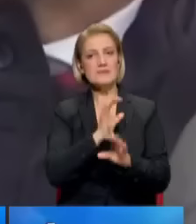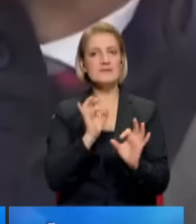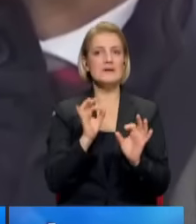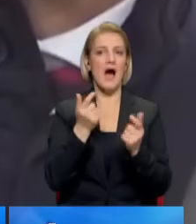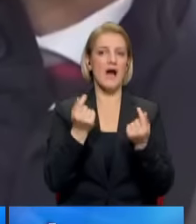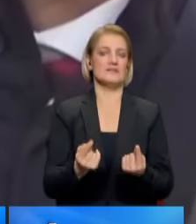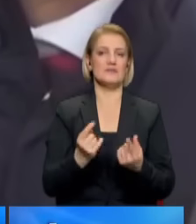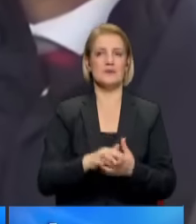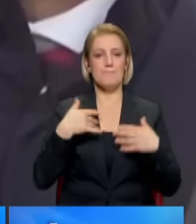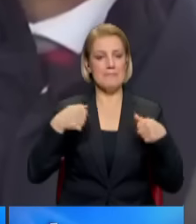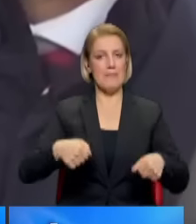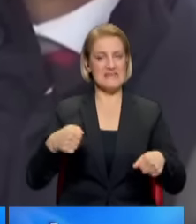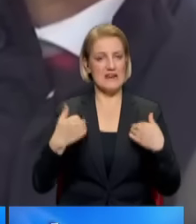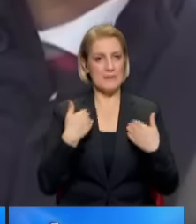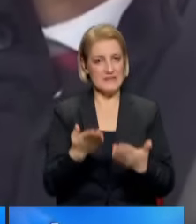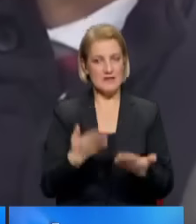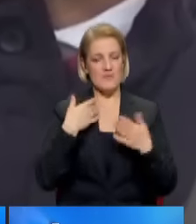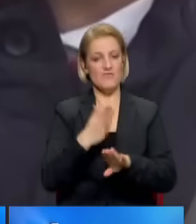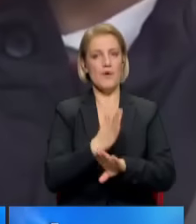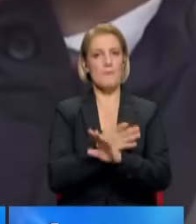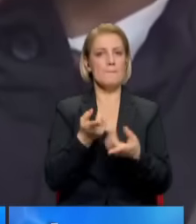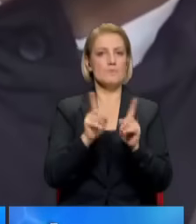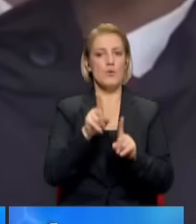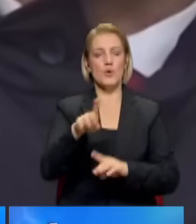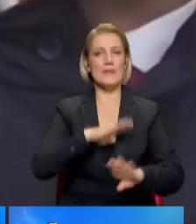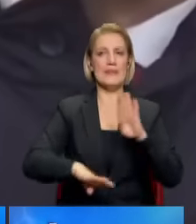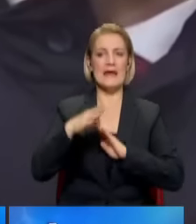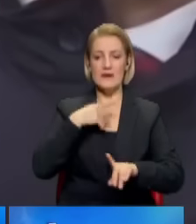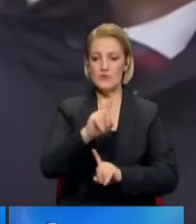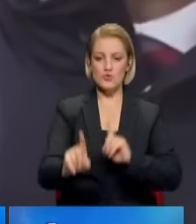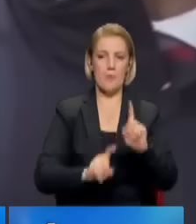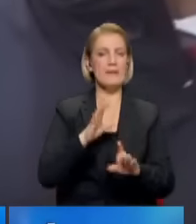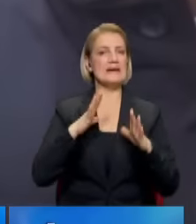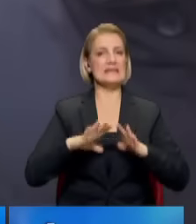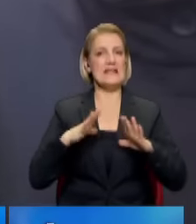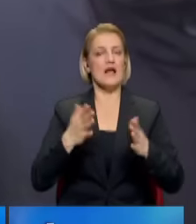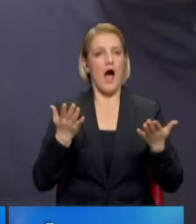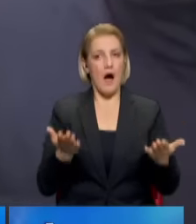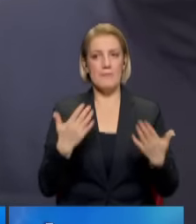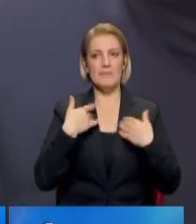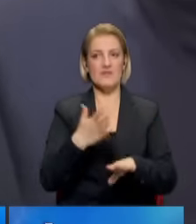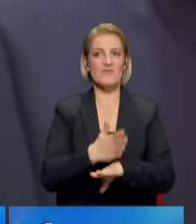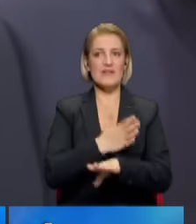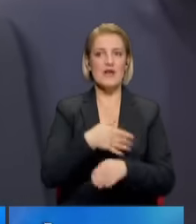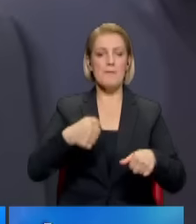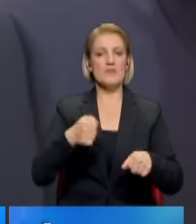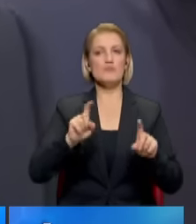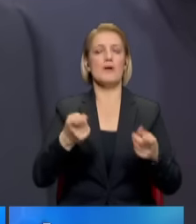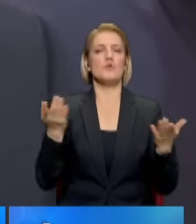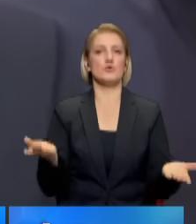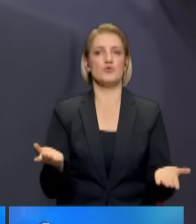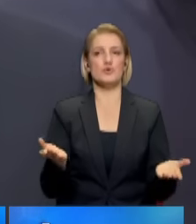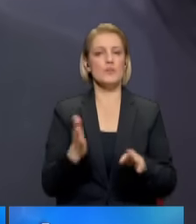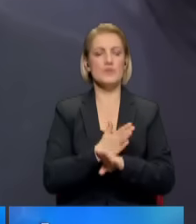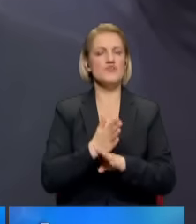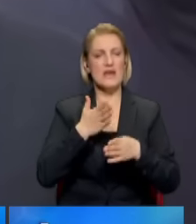zor. Pazarda biz de vatandaşımızla buluşup onun derdini soralım derdindeyiz ama biz de vatandaşı pazarda bulamıyoruz.